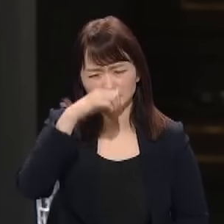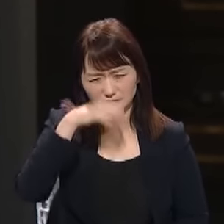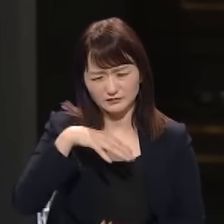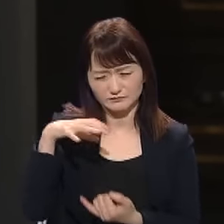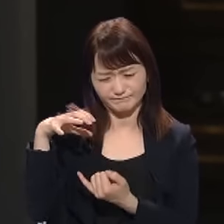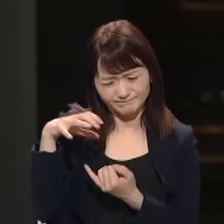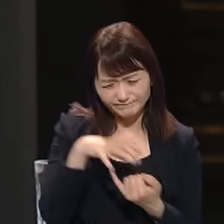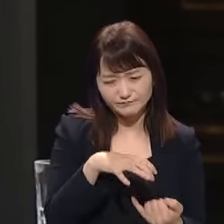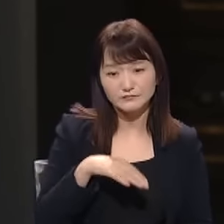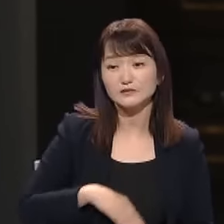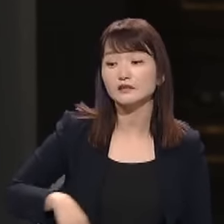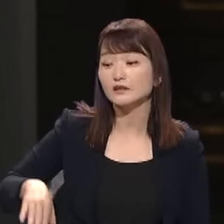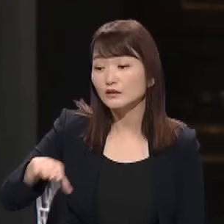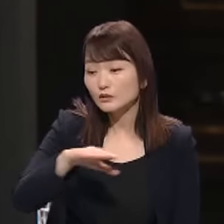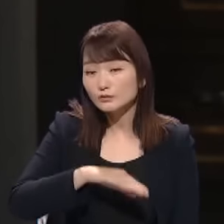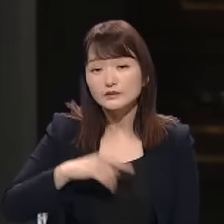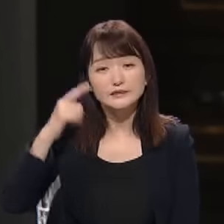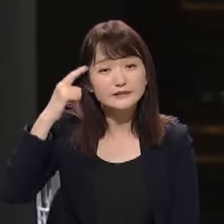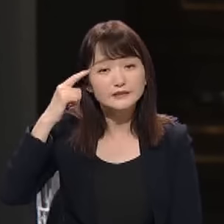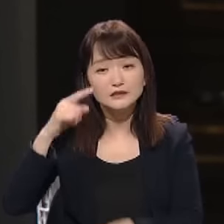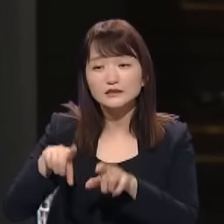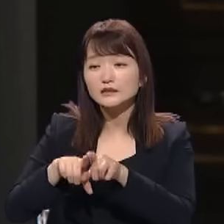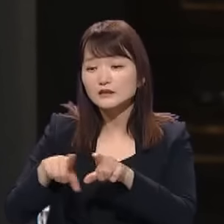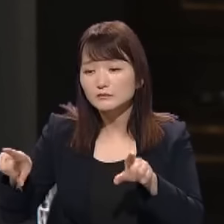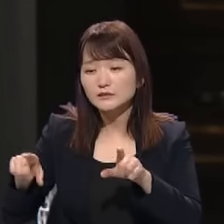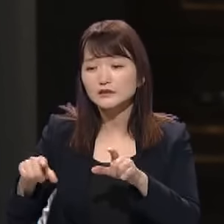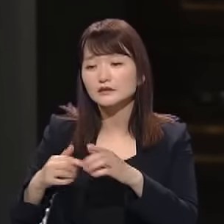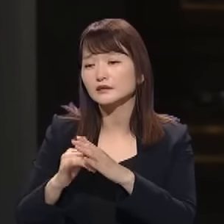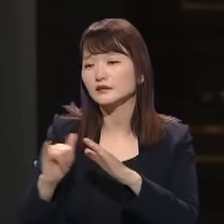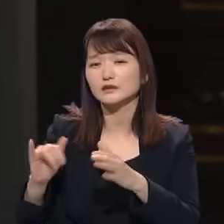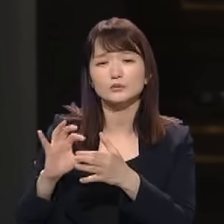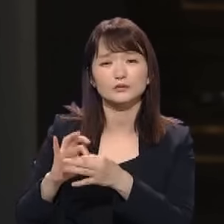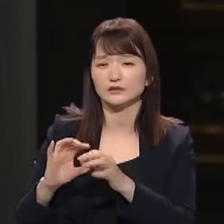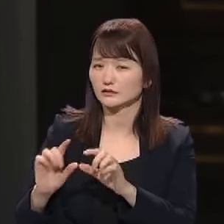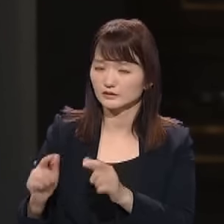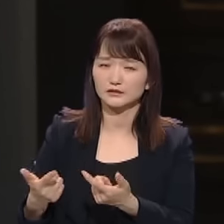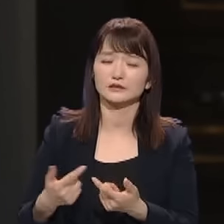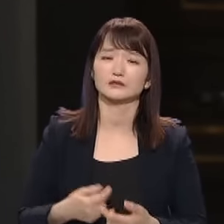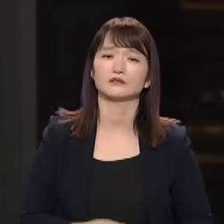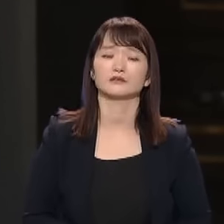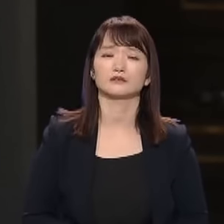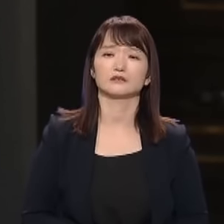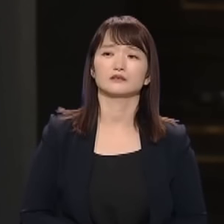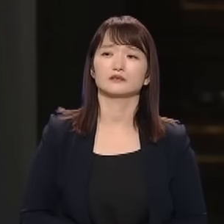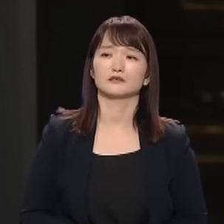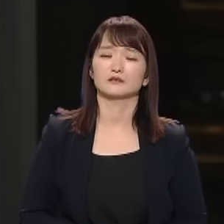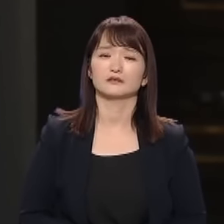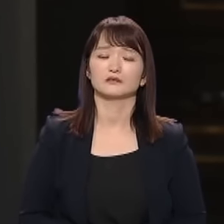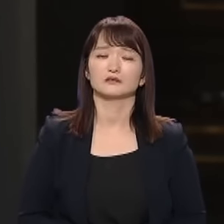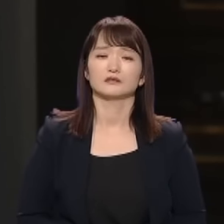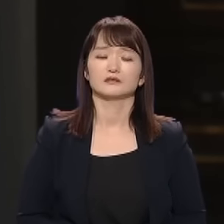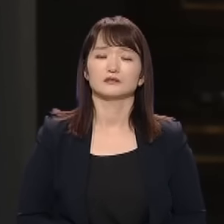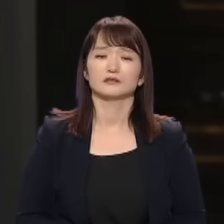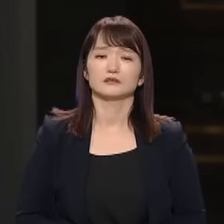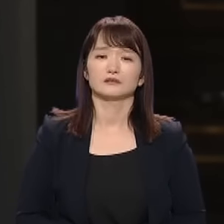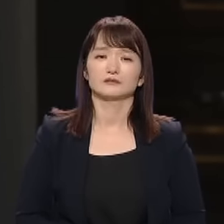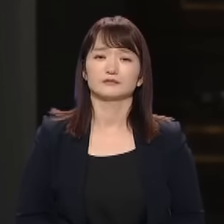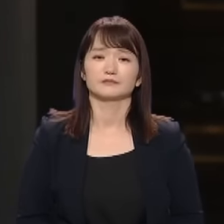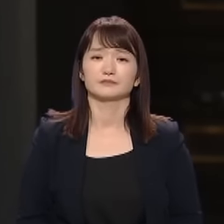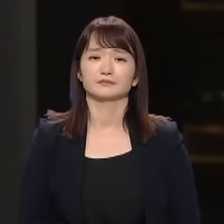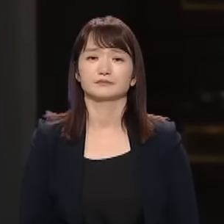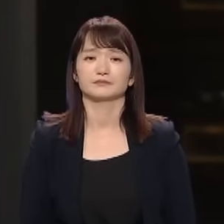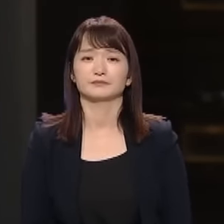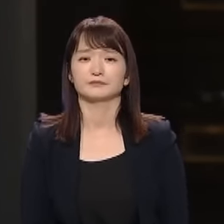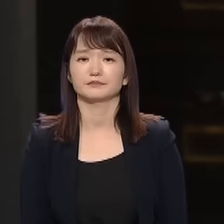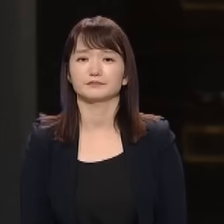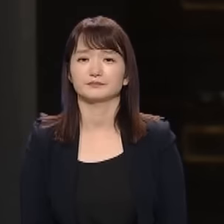있더라고요. 우리가 생각하는 일반적인 그런 가족관계가 아니었습니다. 일단 그 말씀 먼저 드리겠고요. 자, 박 변호사님.